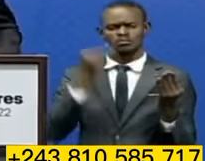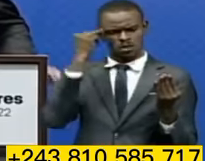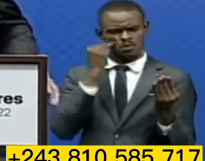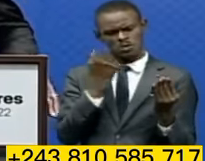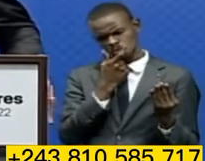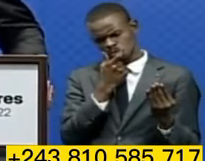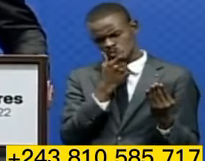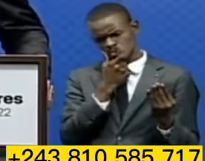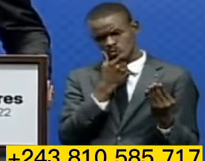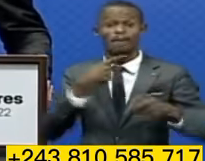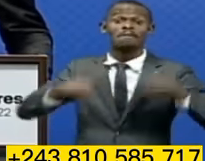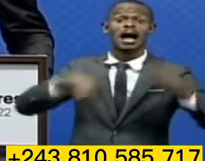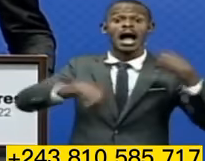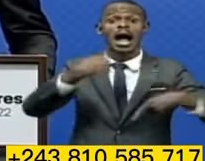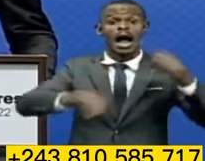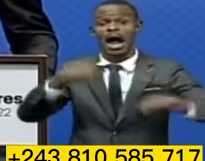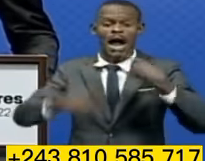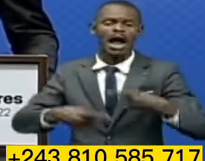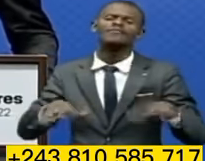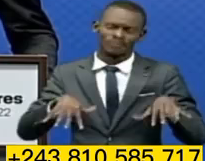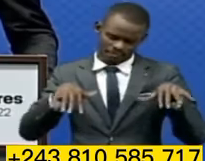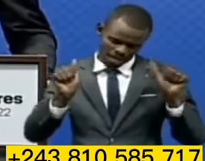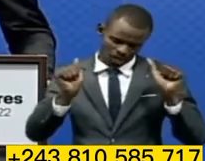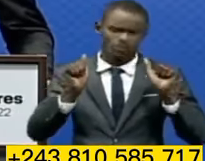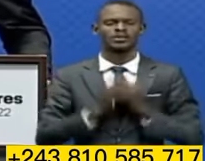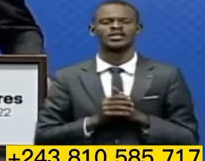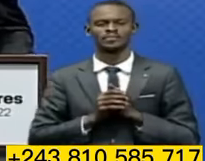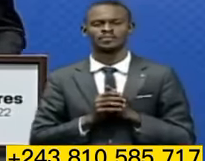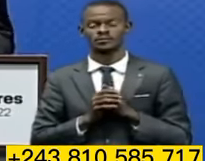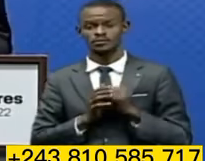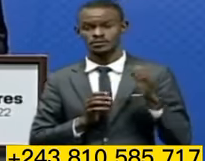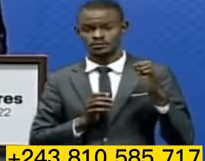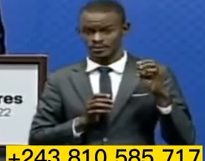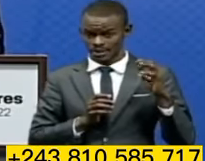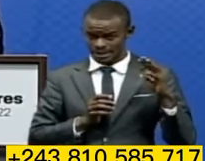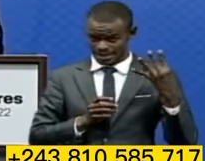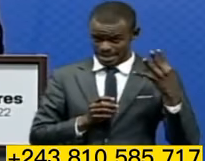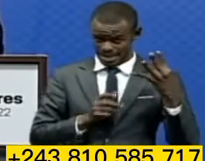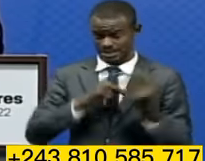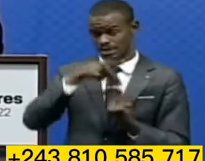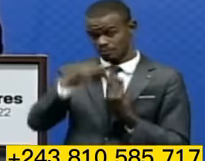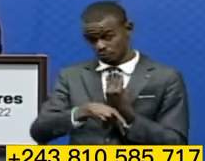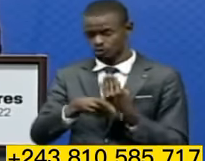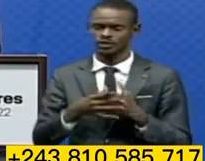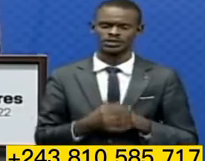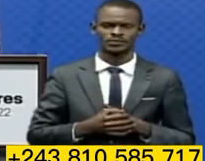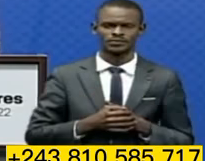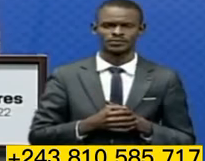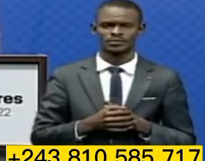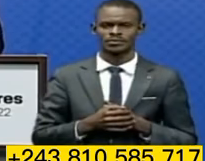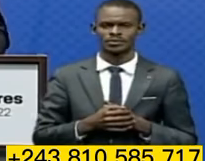délibération, ce projet de politique de défense nationale a été adopté. 4. 9